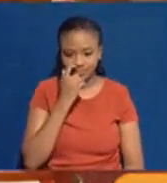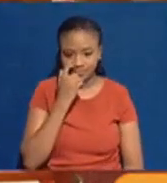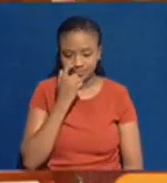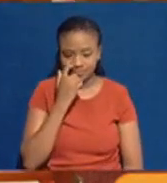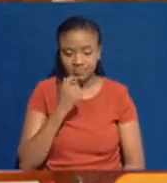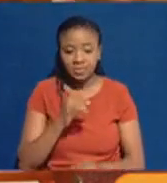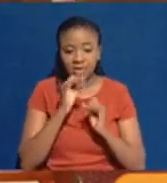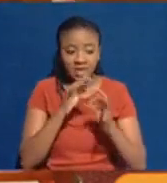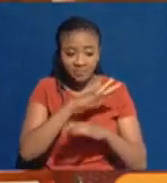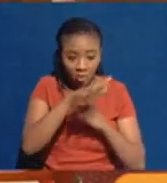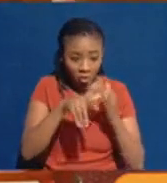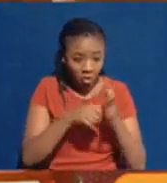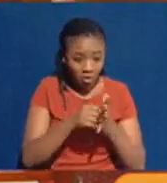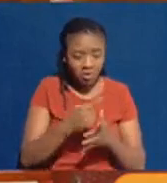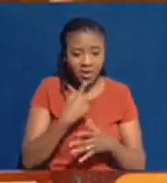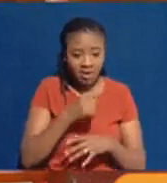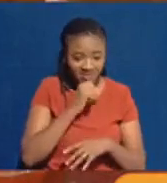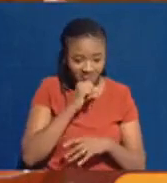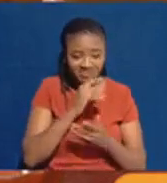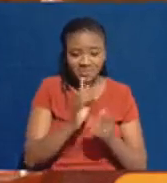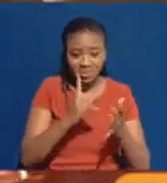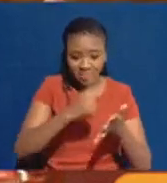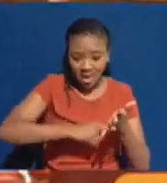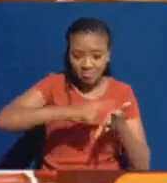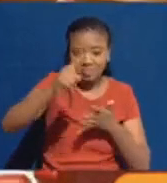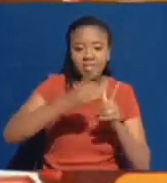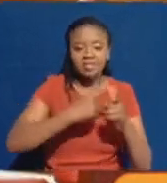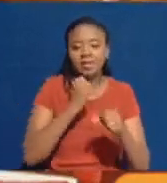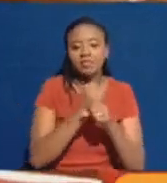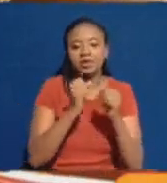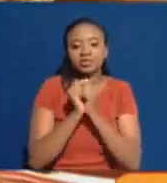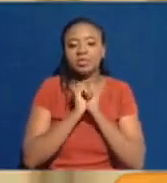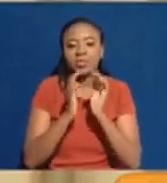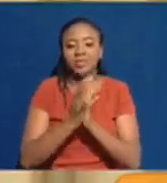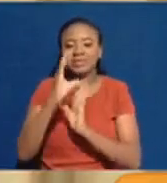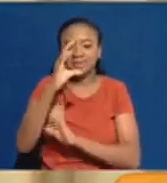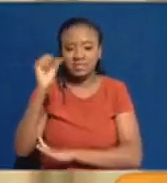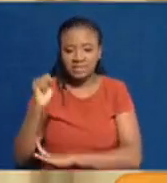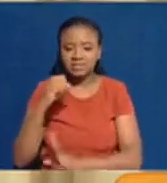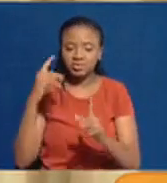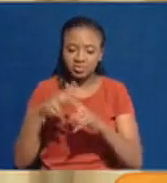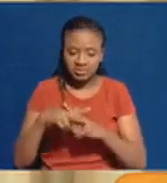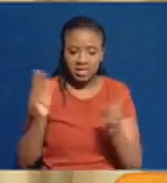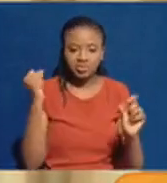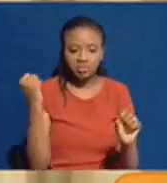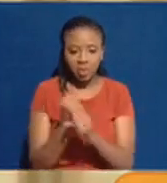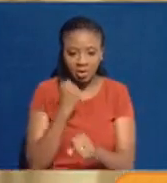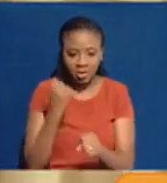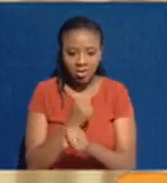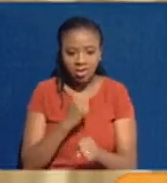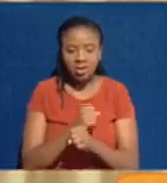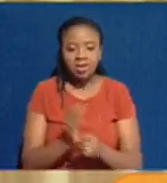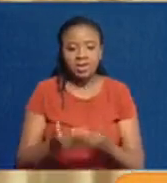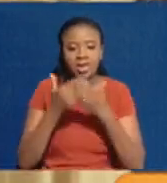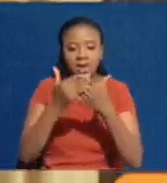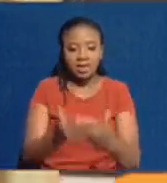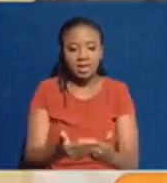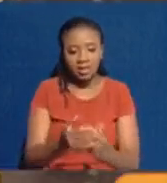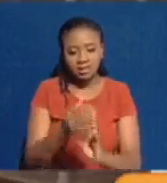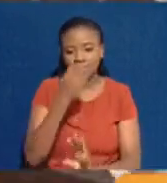Ikiwa wote wataidhinishwa, watashirikiana na mawaziri wao kuanza kuchapa kazi na kufanikisha azma ya serikali ya Kenya